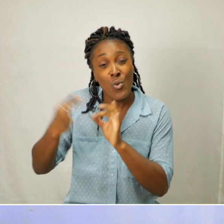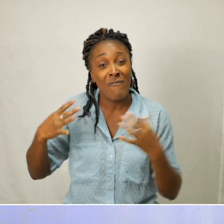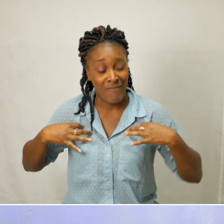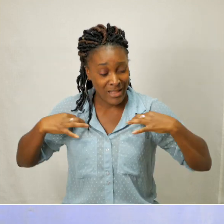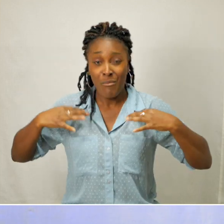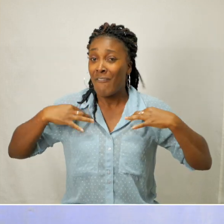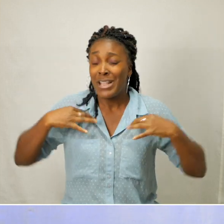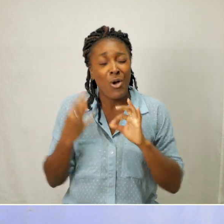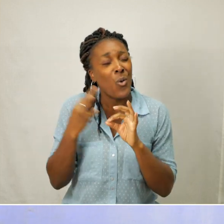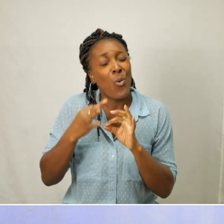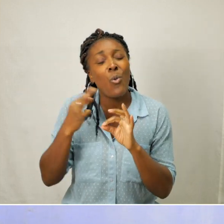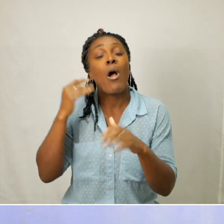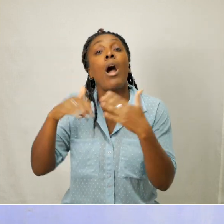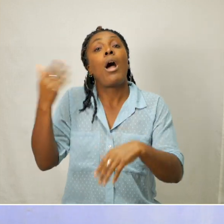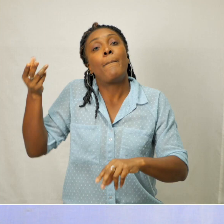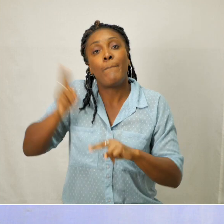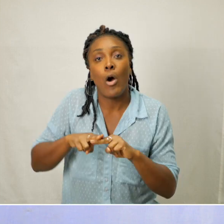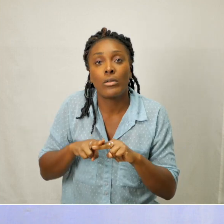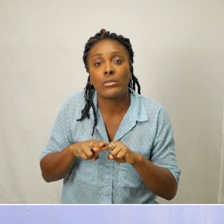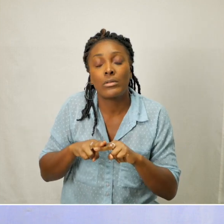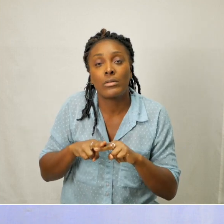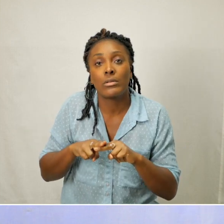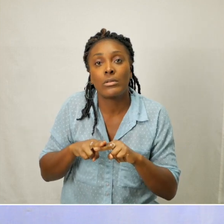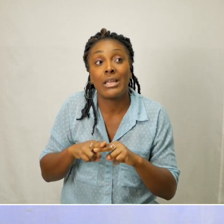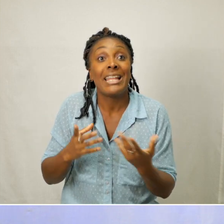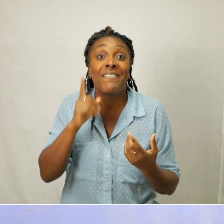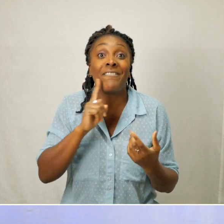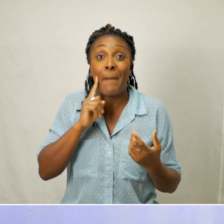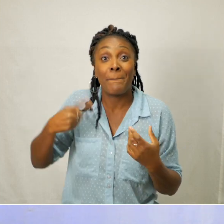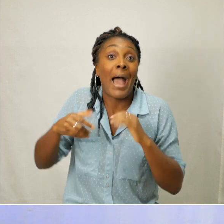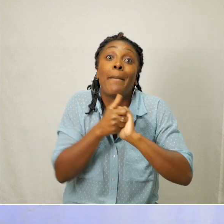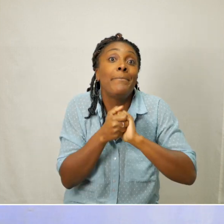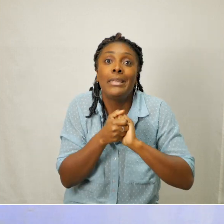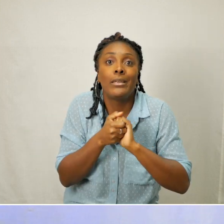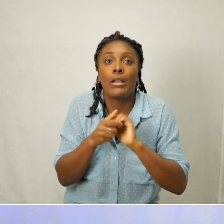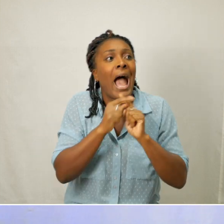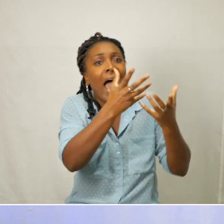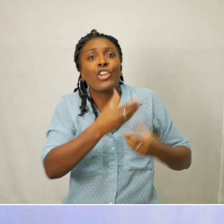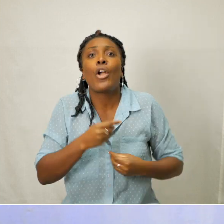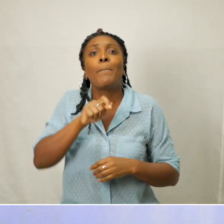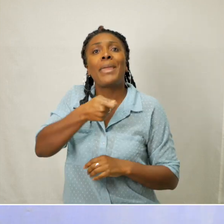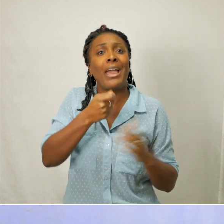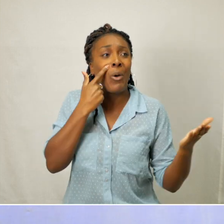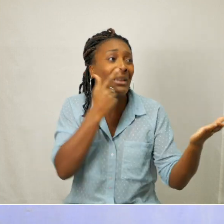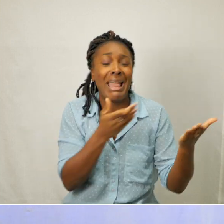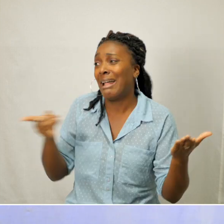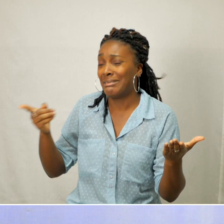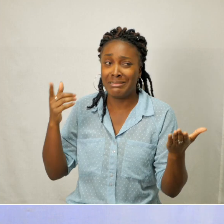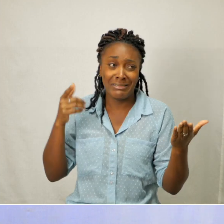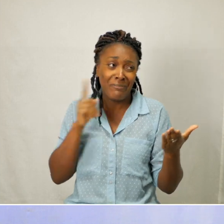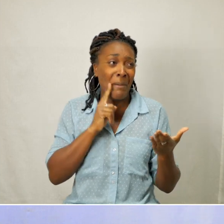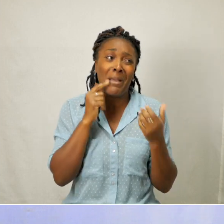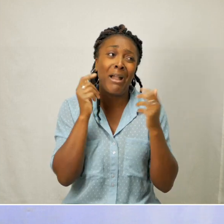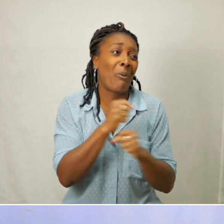Et puis, elle a été jusqu'au bout, mais elle est décédée. Et en fait, ces femmes-là qui vont recevoir l'apôtre vont lui dire « Regarde tout ce qu'elle faisait de bon